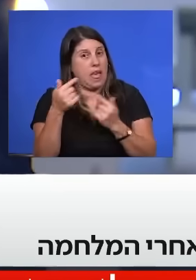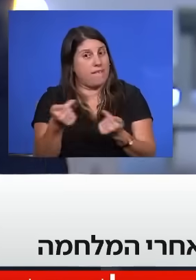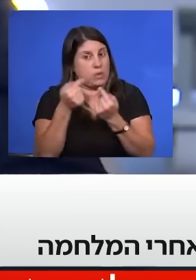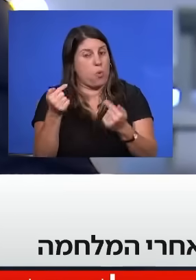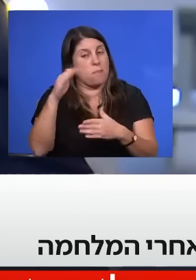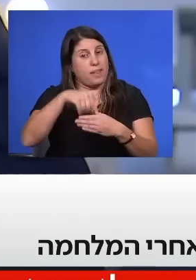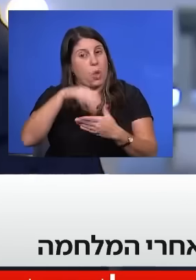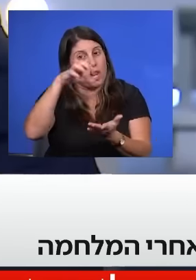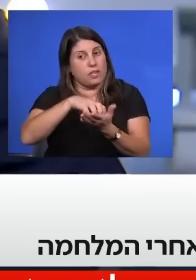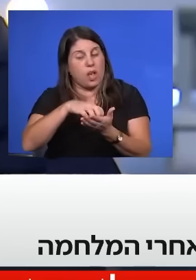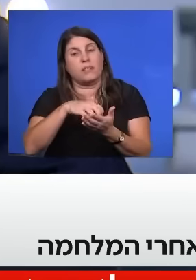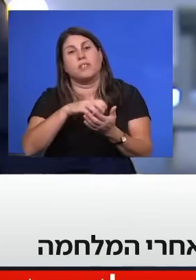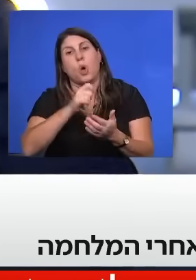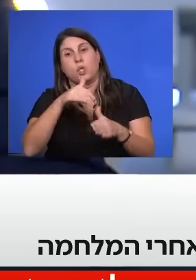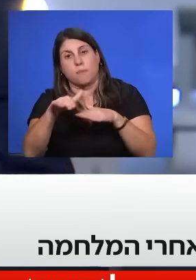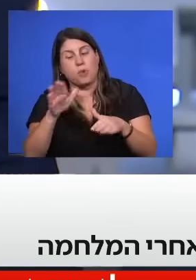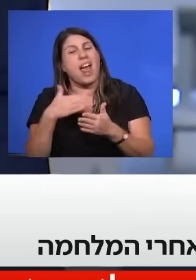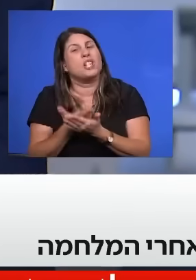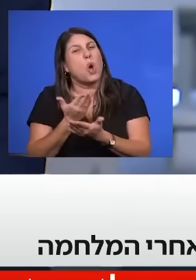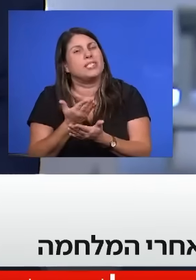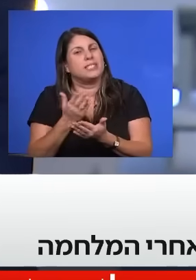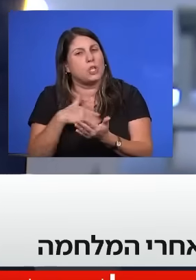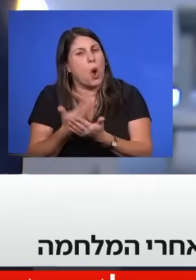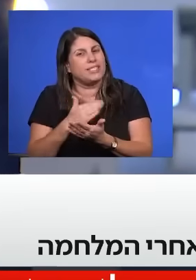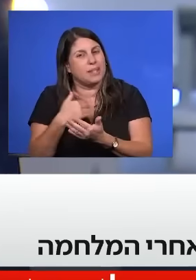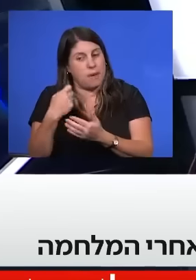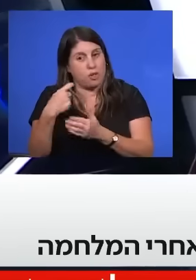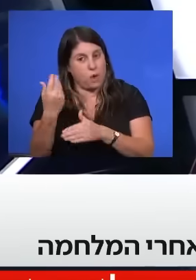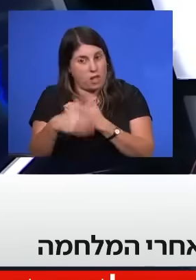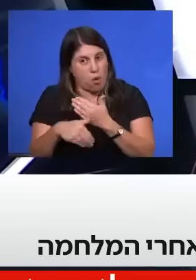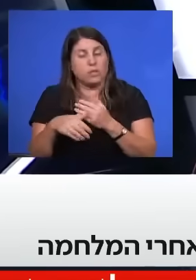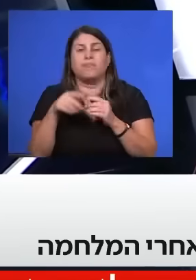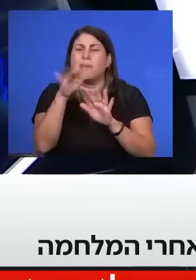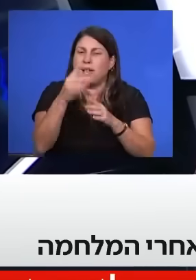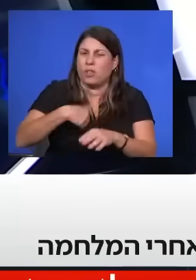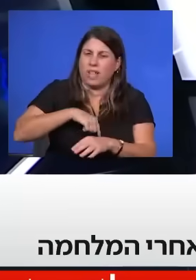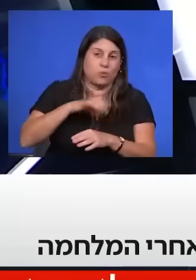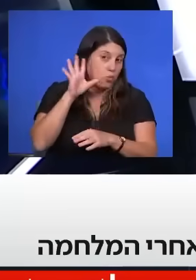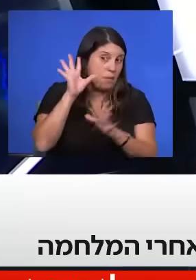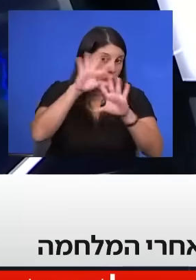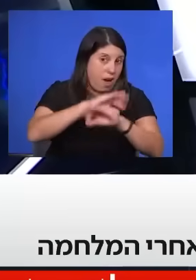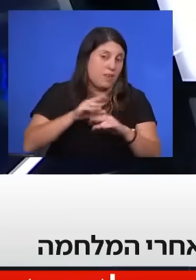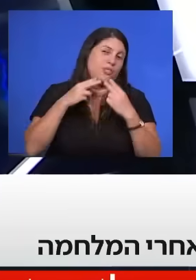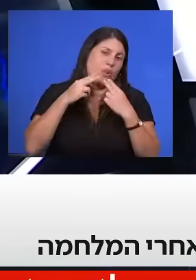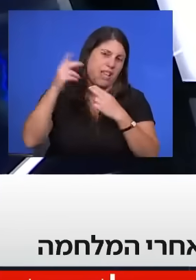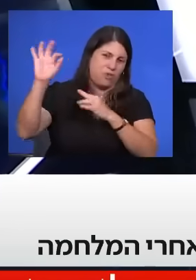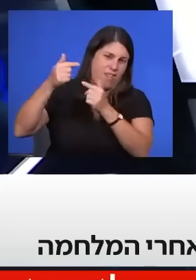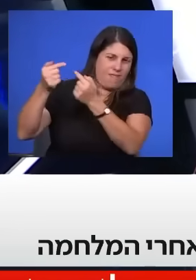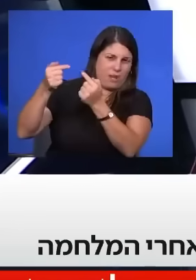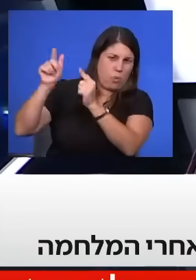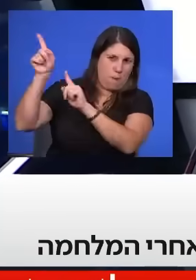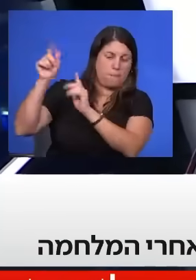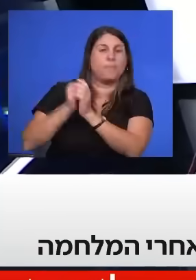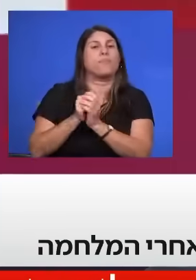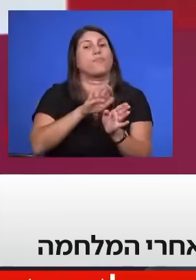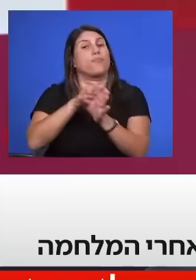היועצים לאורך השבועות האחרונים. מה שמענו הערב, זאת כנראה התוצאה. תודה, מיכאל. רועי שרון, עוד בעניין